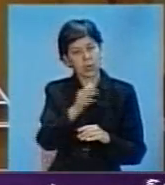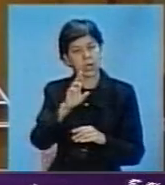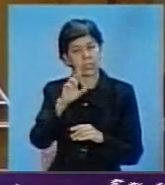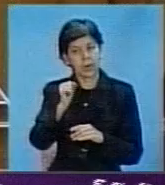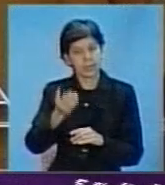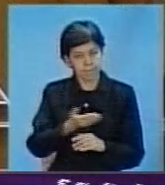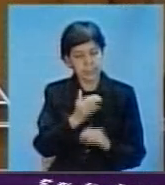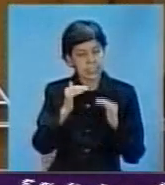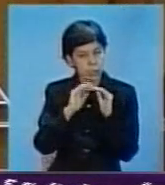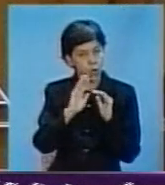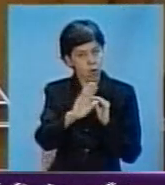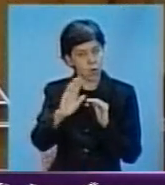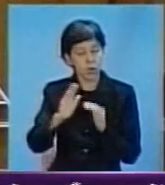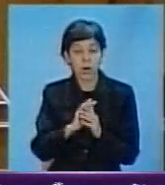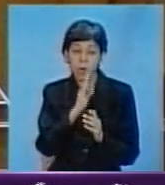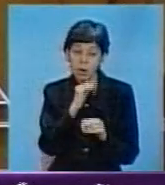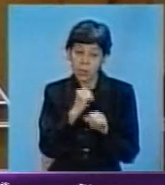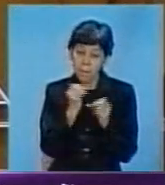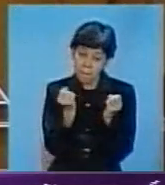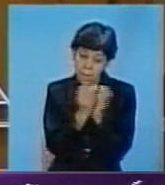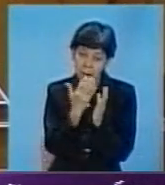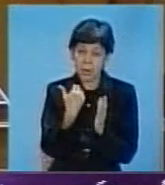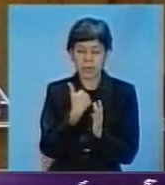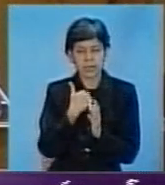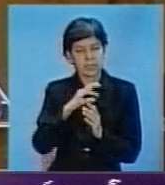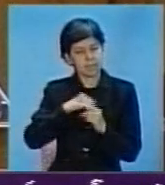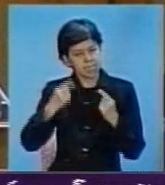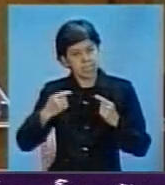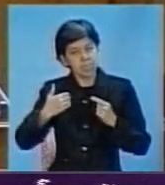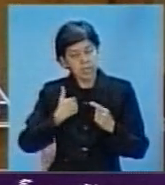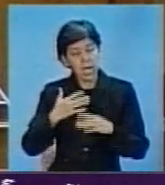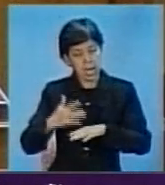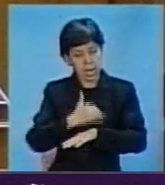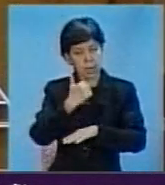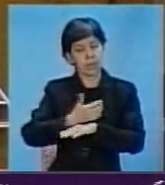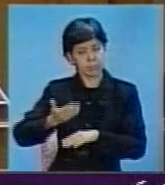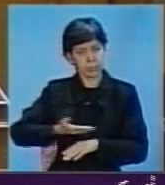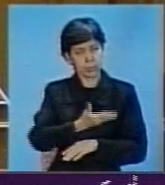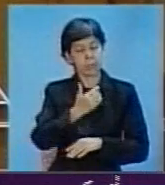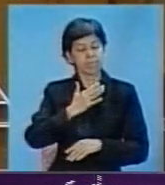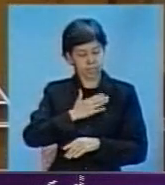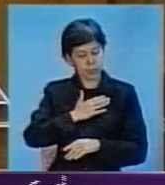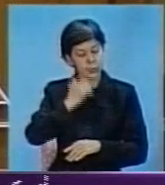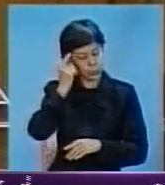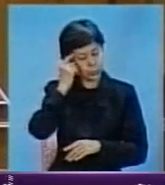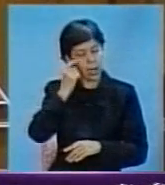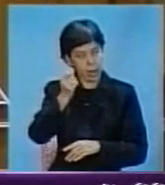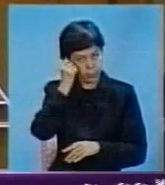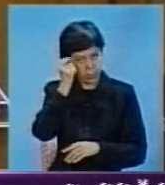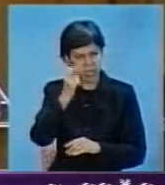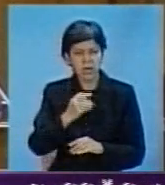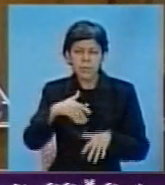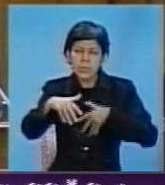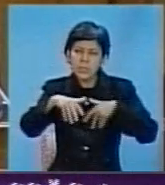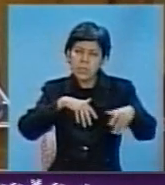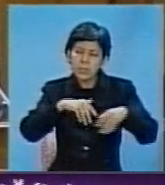ฐสภาอะไรที่กระทบกระทั่งกันบ้างพวกเรานักการเมืองในสภาแห่งนี้เข้าใจ แต่บางครั้ง